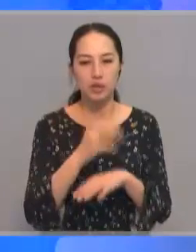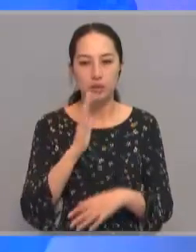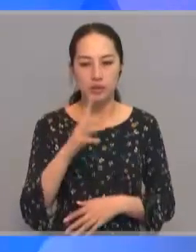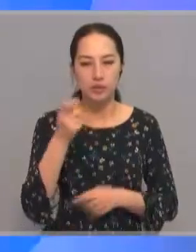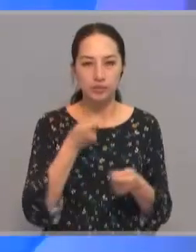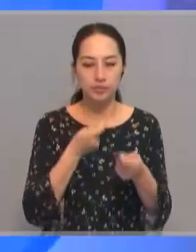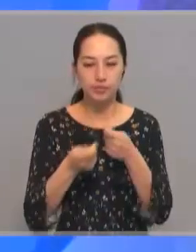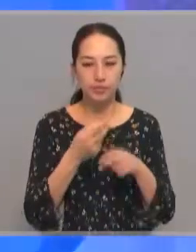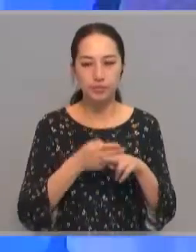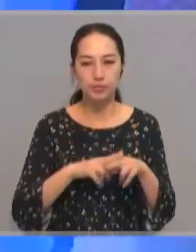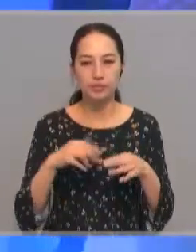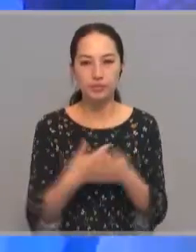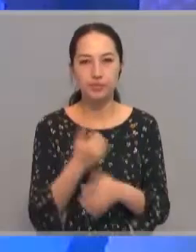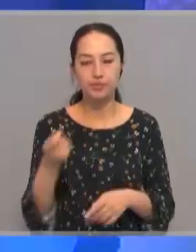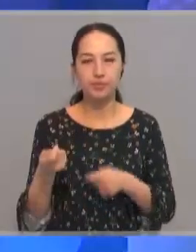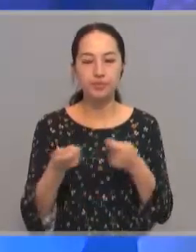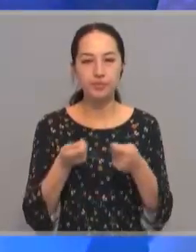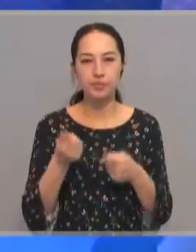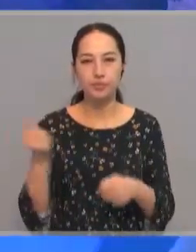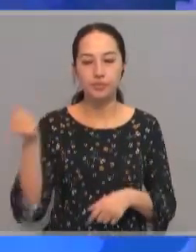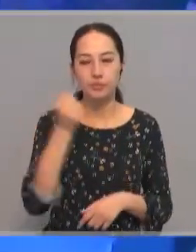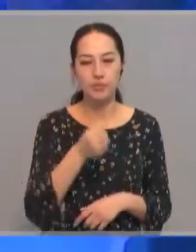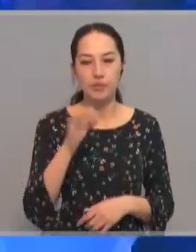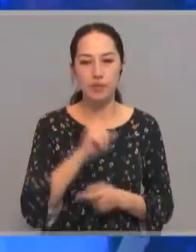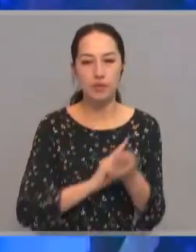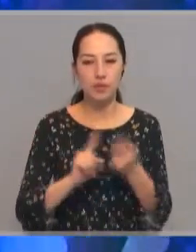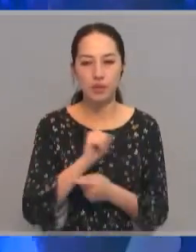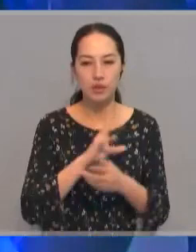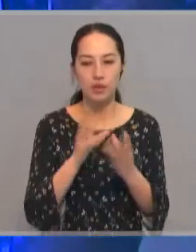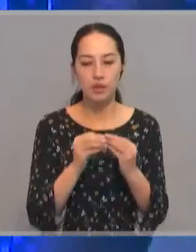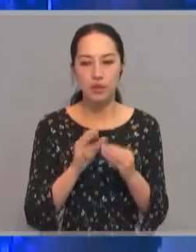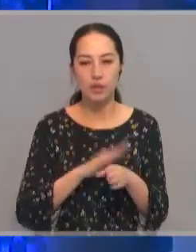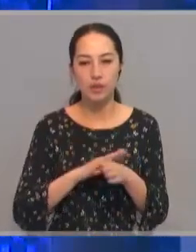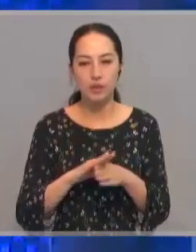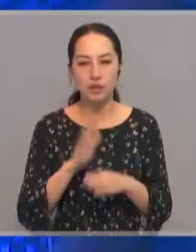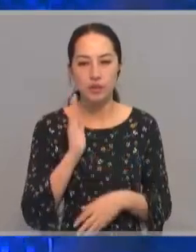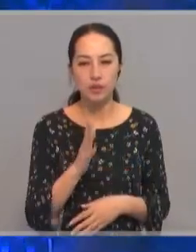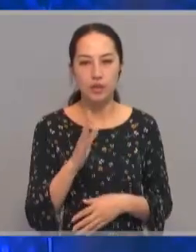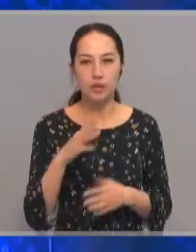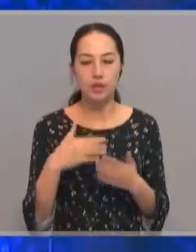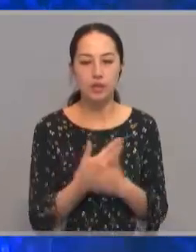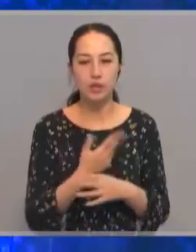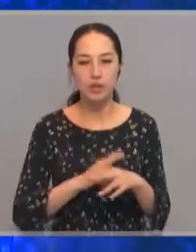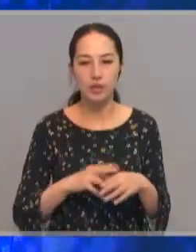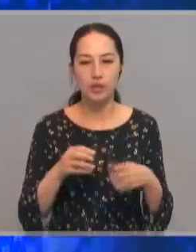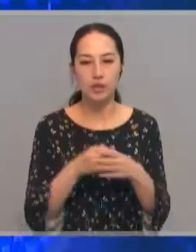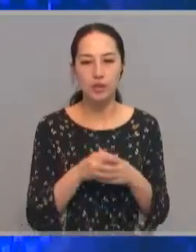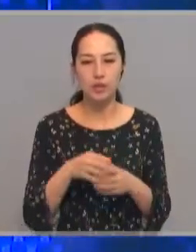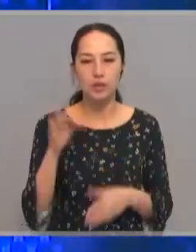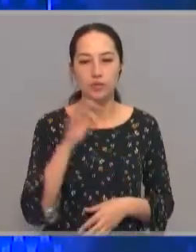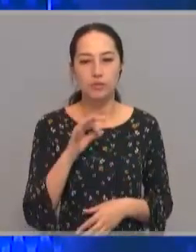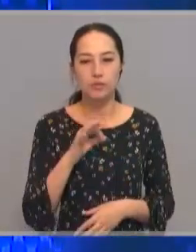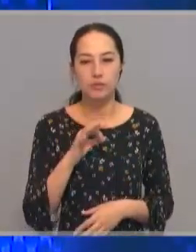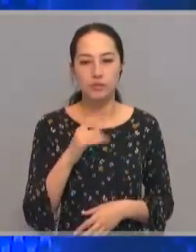бекітілді. Сондай-ақ жаңа басшымен қатар жұмысшы топтың құрамында өзгертулер мен толықтырулар енгізілді. Жаңа құрамның алғашқы отырысы әлекке салған